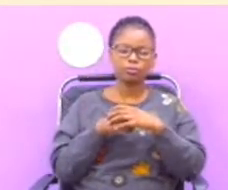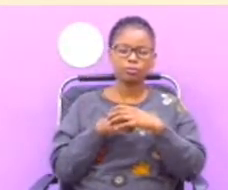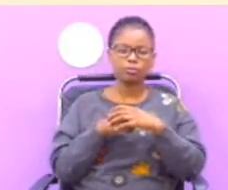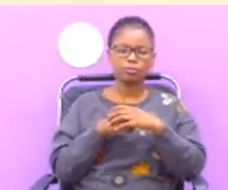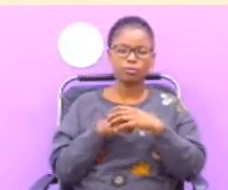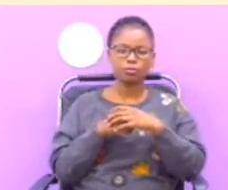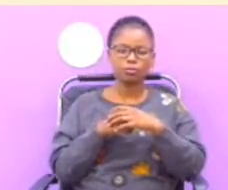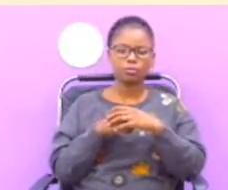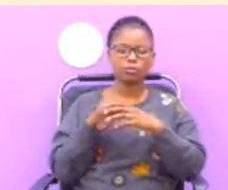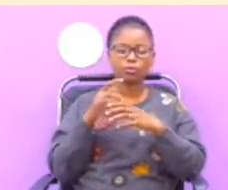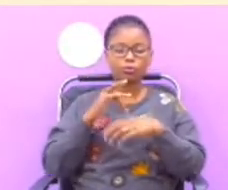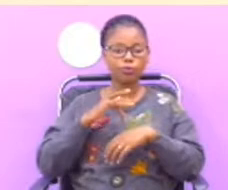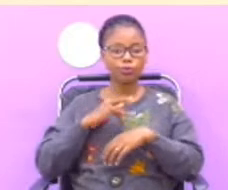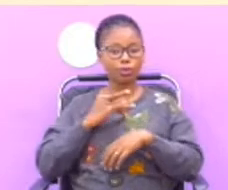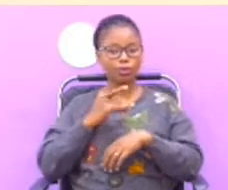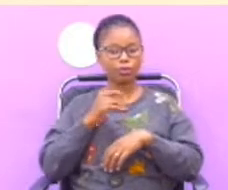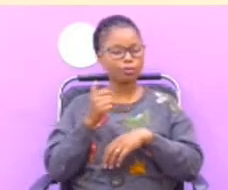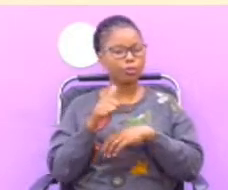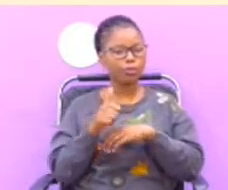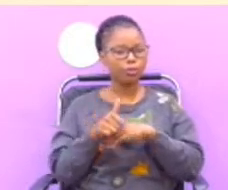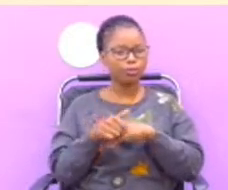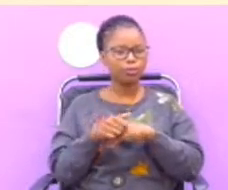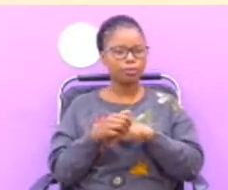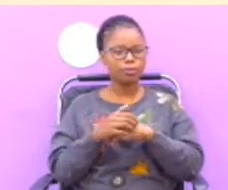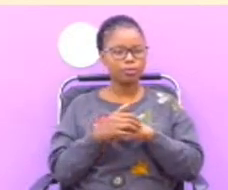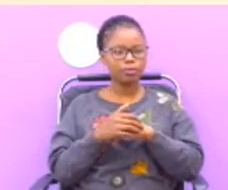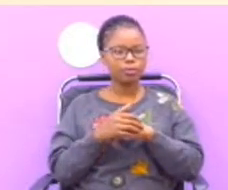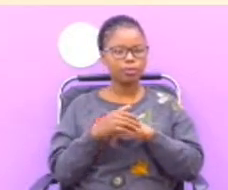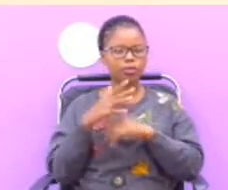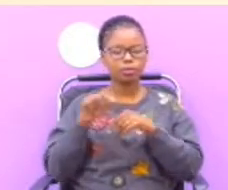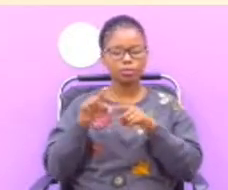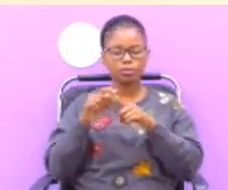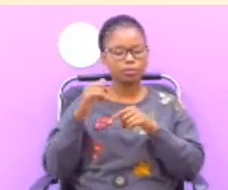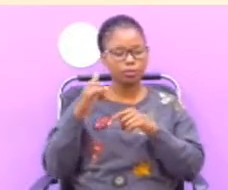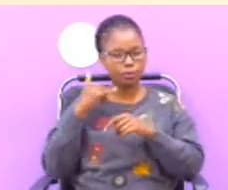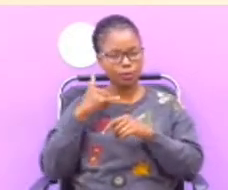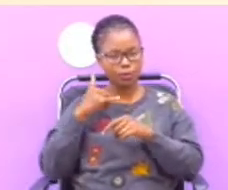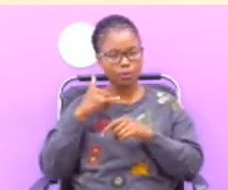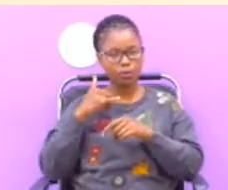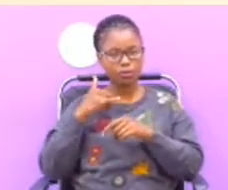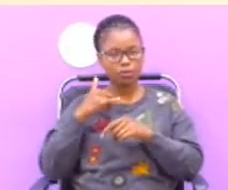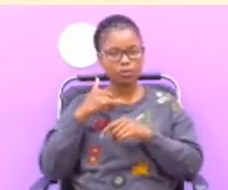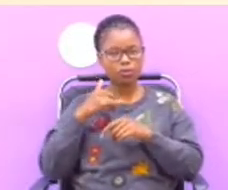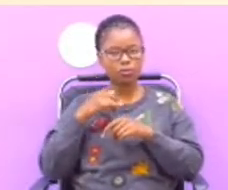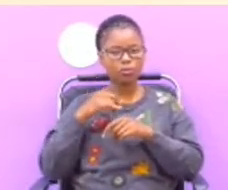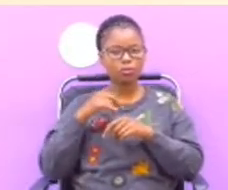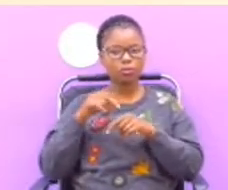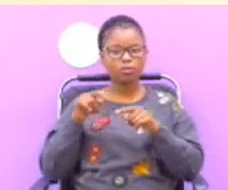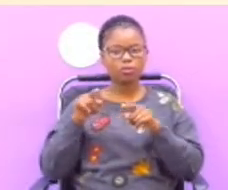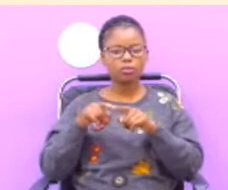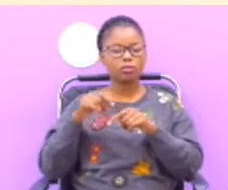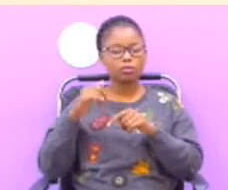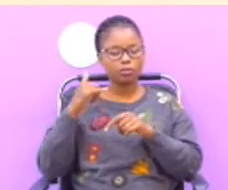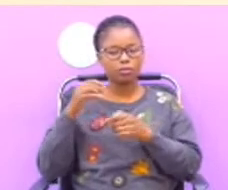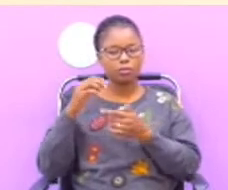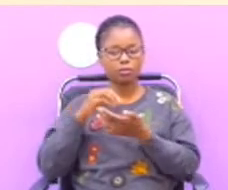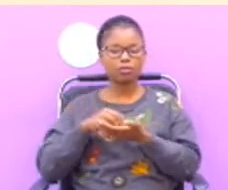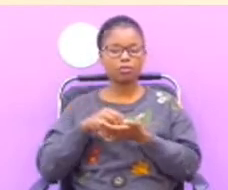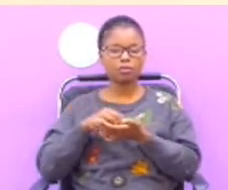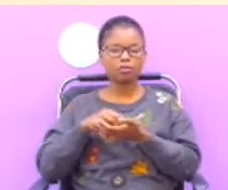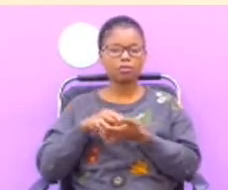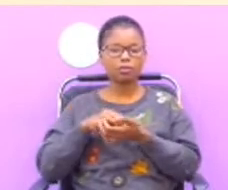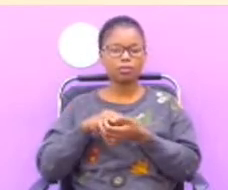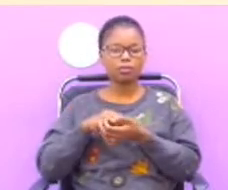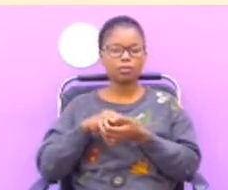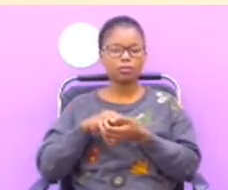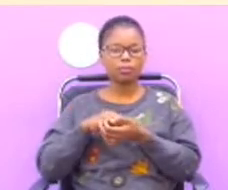ndũrĩ ũreigua ona irora rĩmũhũrĩre thimũ ona ũmũthĩ ũrĩa ũmũhũrĩre thimũ